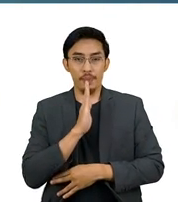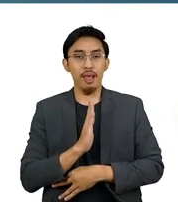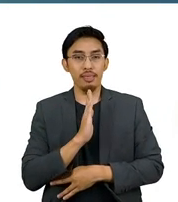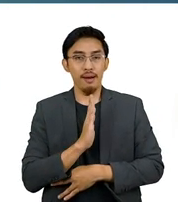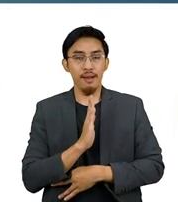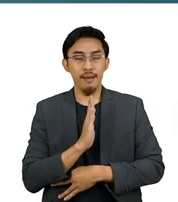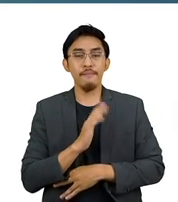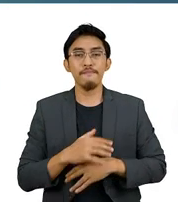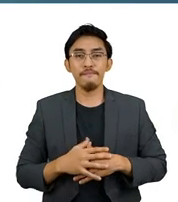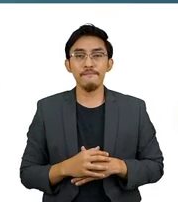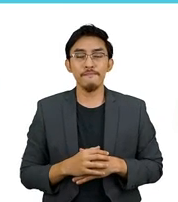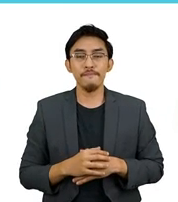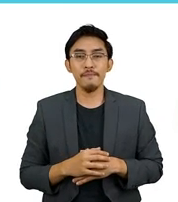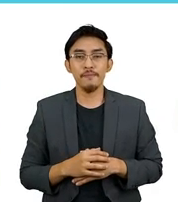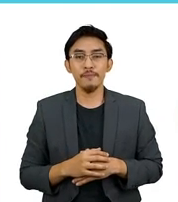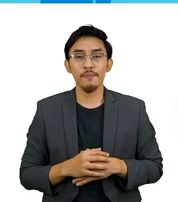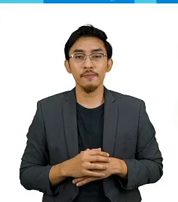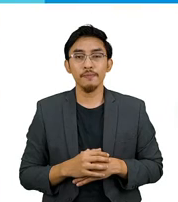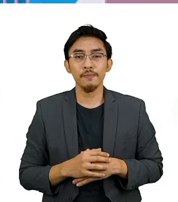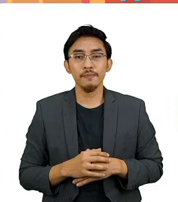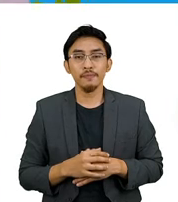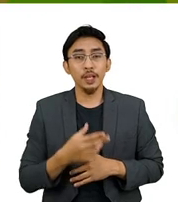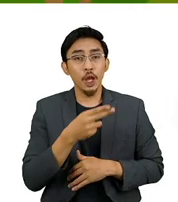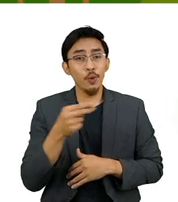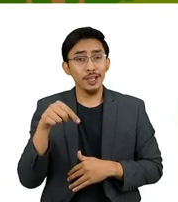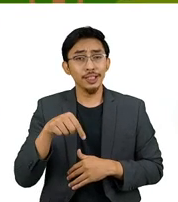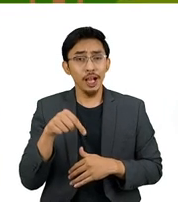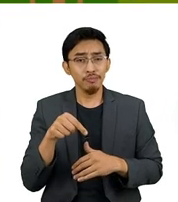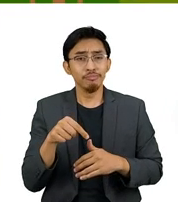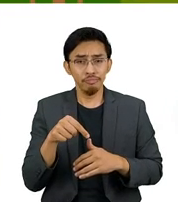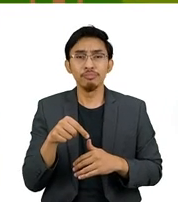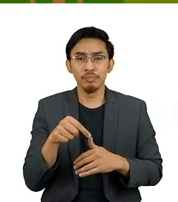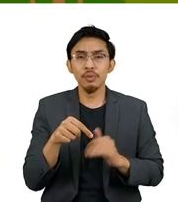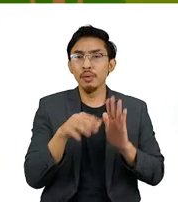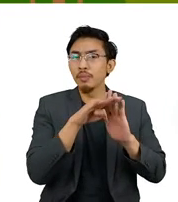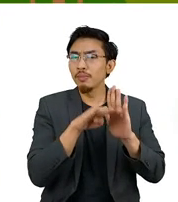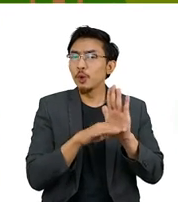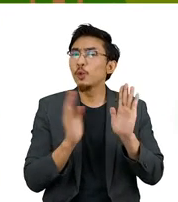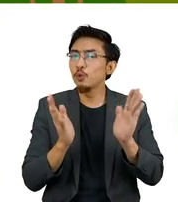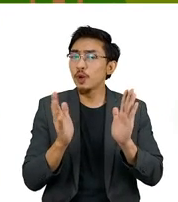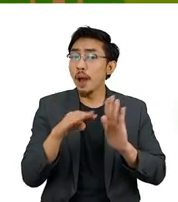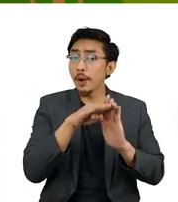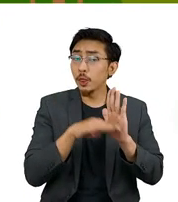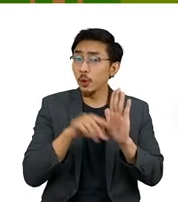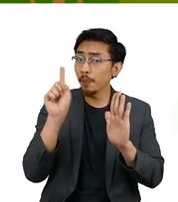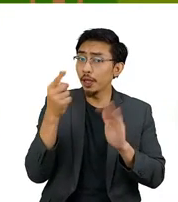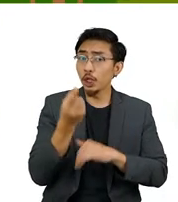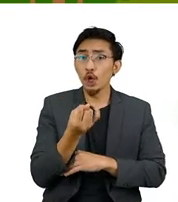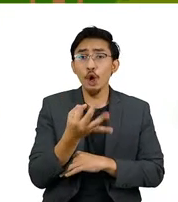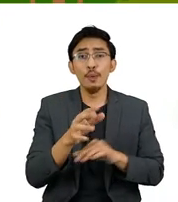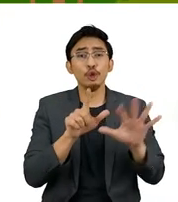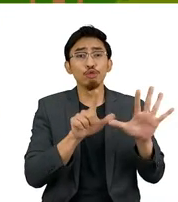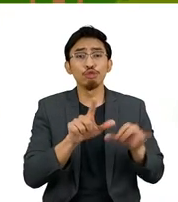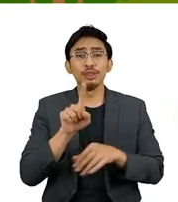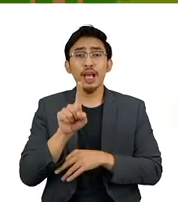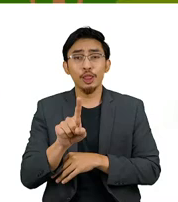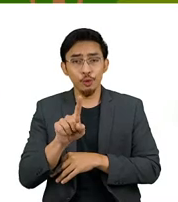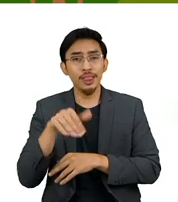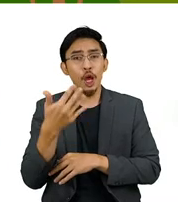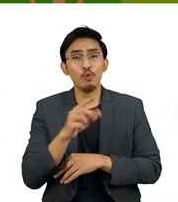liability di Indonesia Hal ini sudah diatur melalui Peraturan Pemerintah nomor 71 tahun